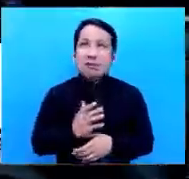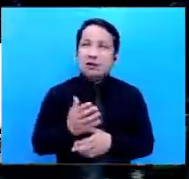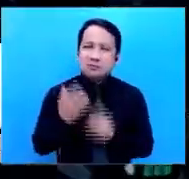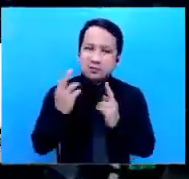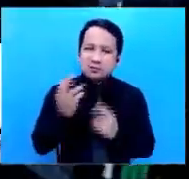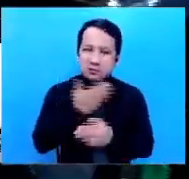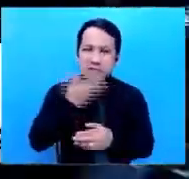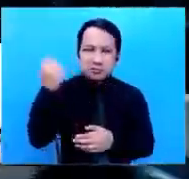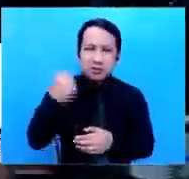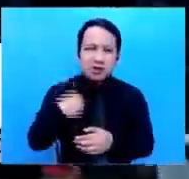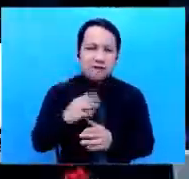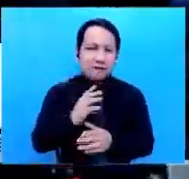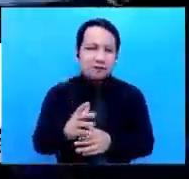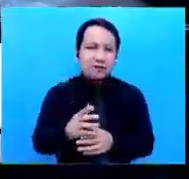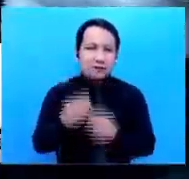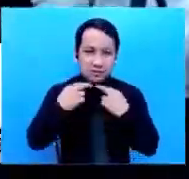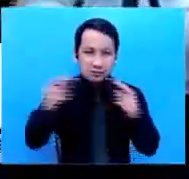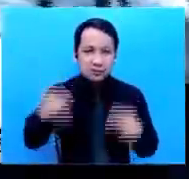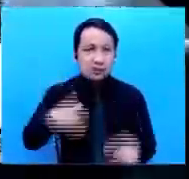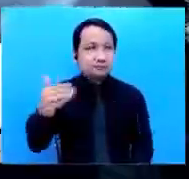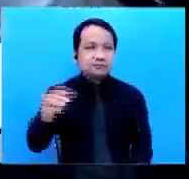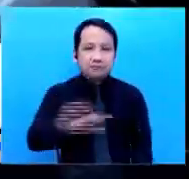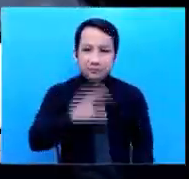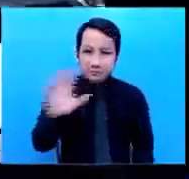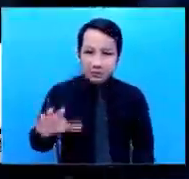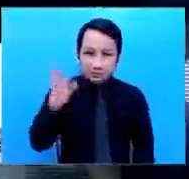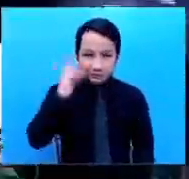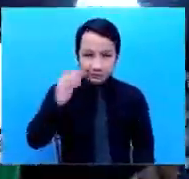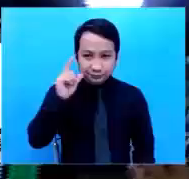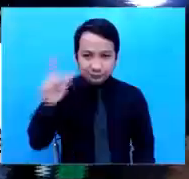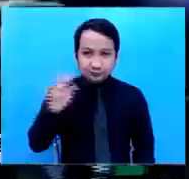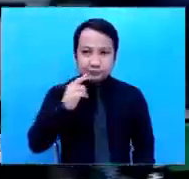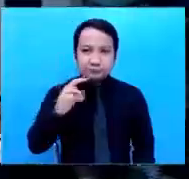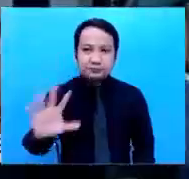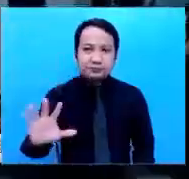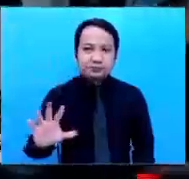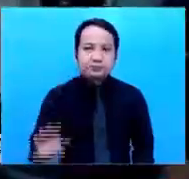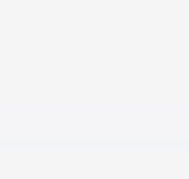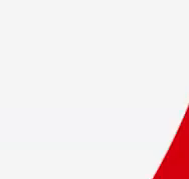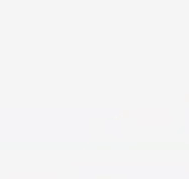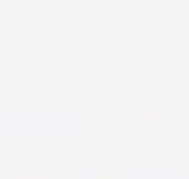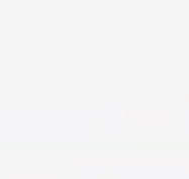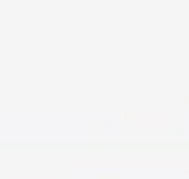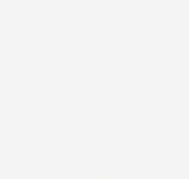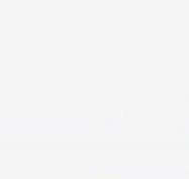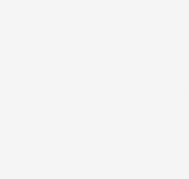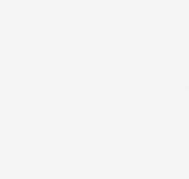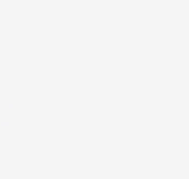Nagbabalita mula sa Frontline, Romel Lopez, News 5.